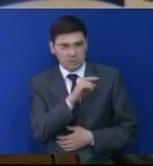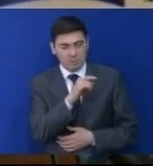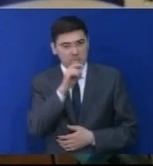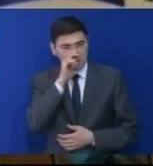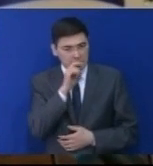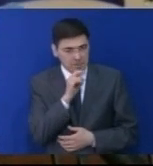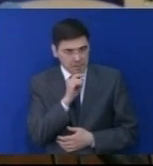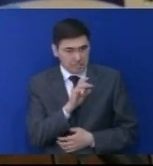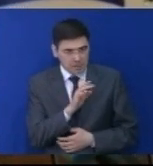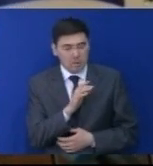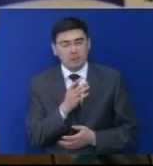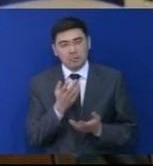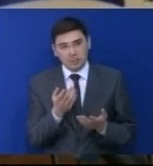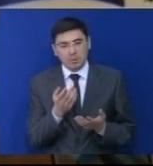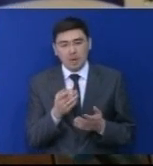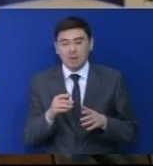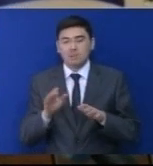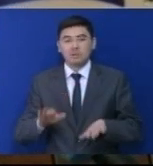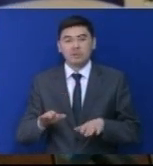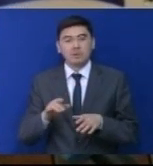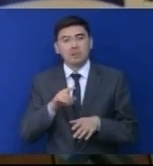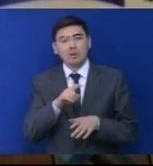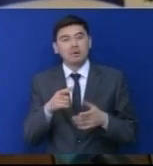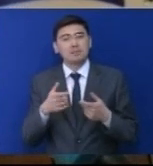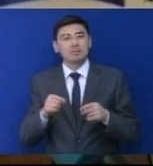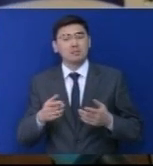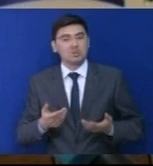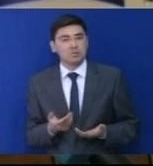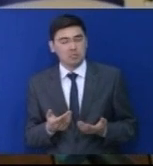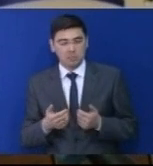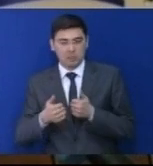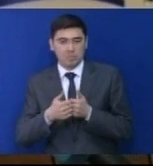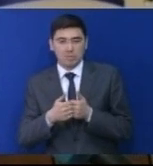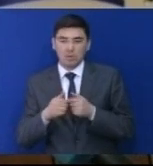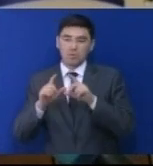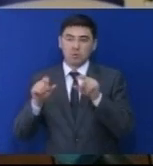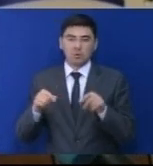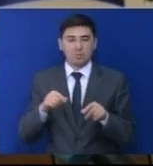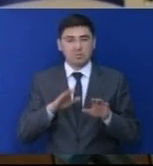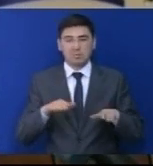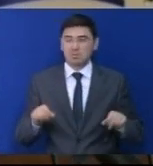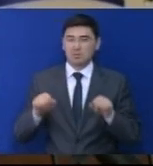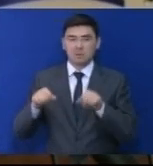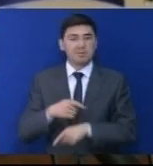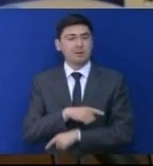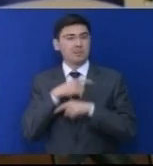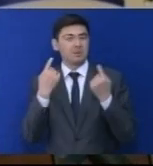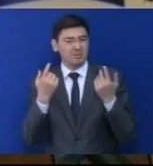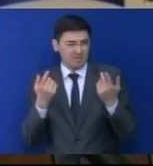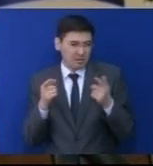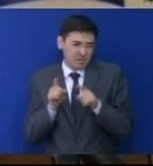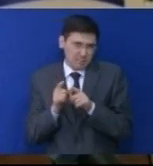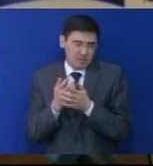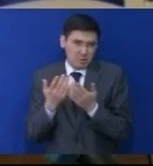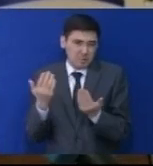өзіміздің маңайымыздағы мекенжайымызға байланысты балаларымызды бергіміз келмейді деп, таңдау еркіміз қашан болады деп. Енді бұл осы